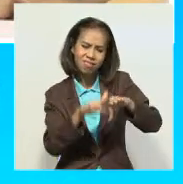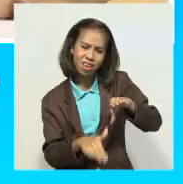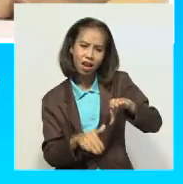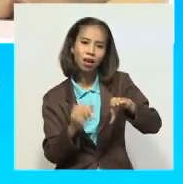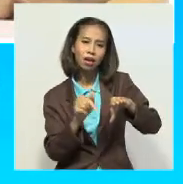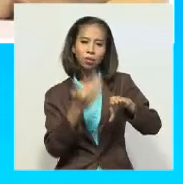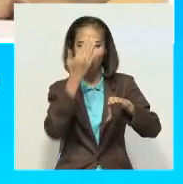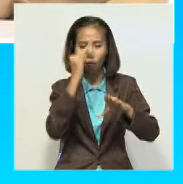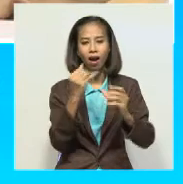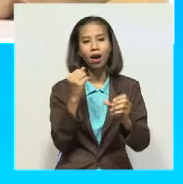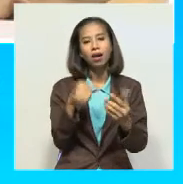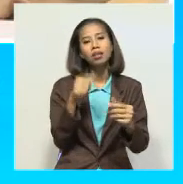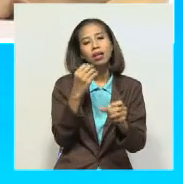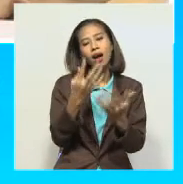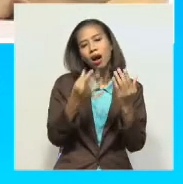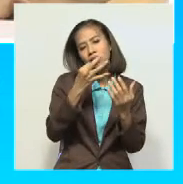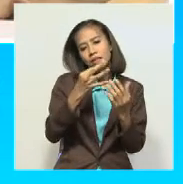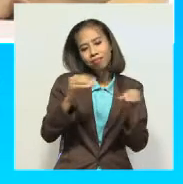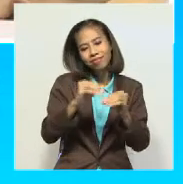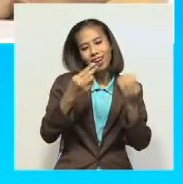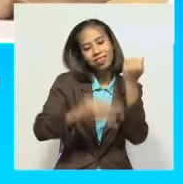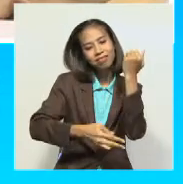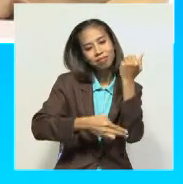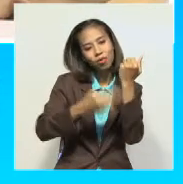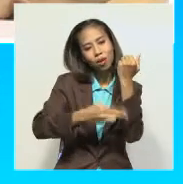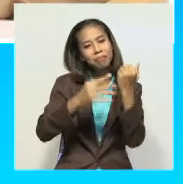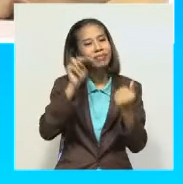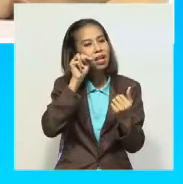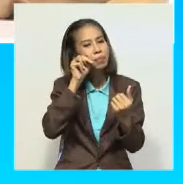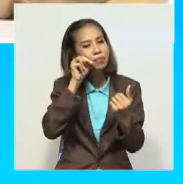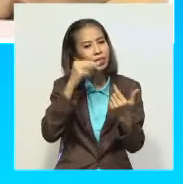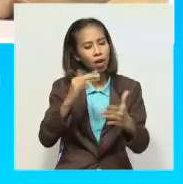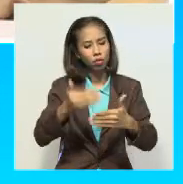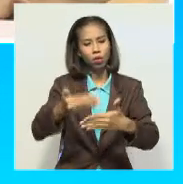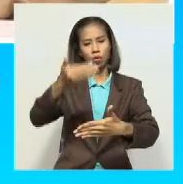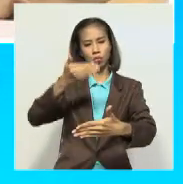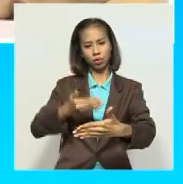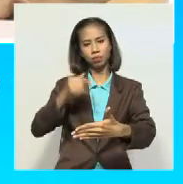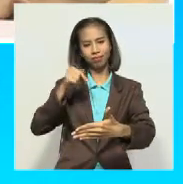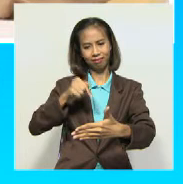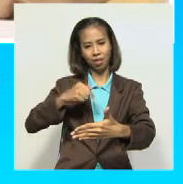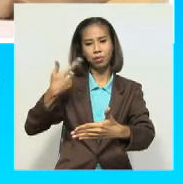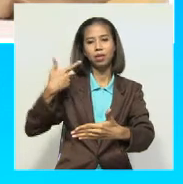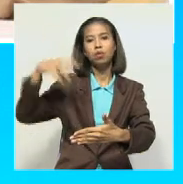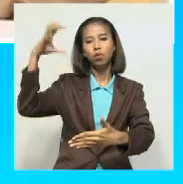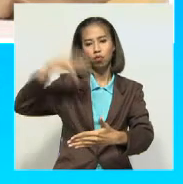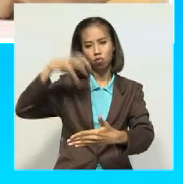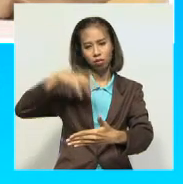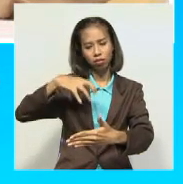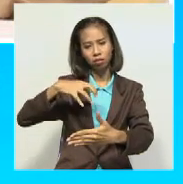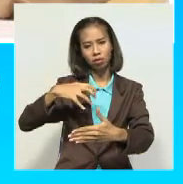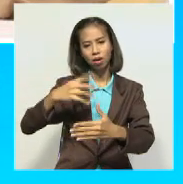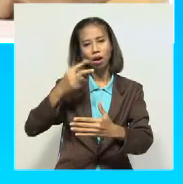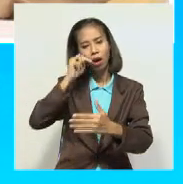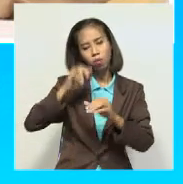ชิดกับน้ำเลยอันนี้ได้รับผลกระทบกับพวกที่พี่น้องประชาชนที่อยู่เหนือเขื่อนนี่ก็จะเป็นลักษณะของน้ำฝนที่เข้าไปล้นท่